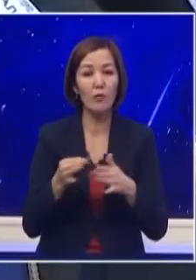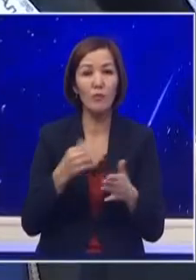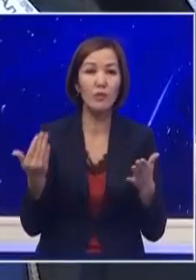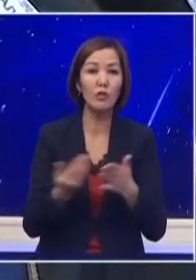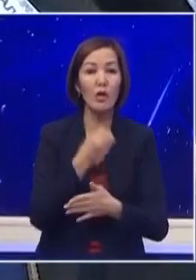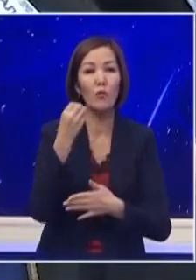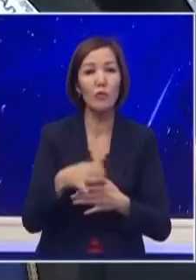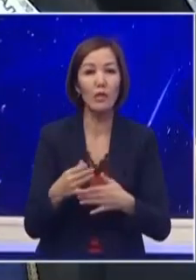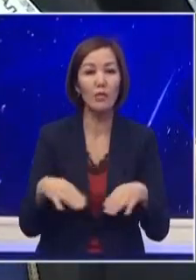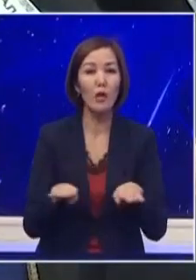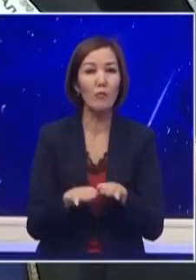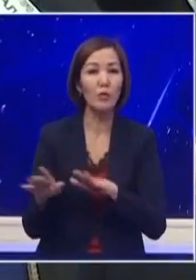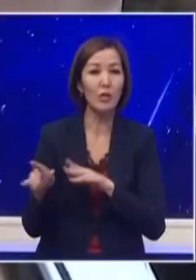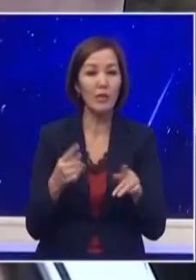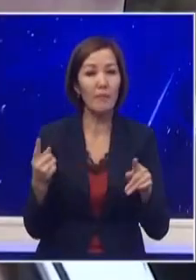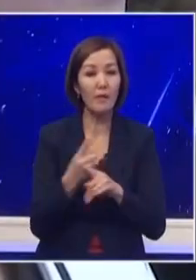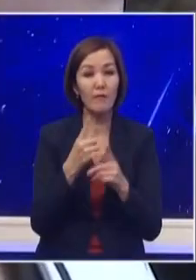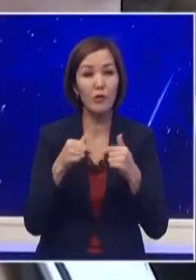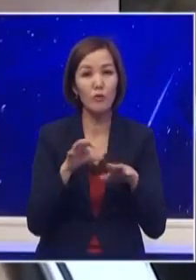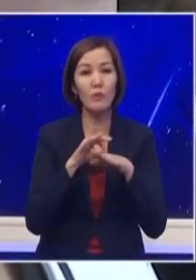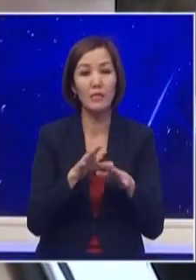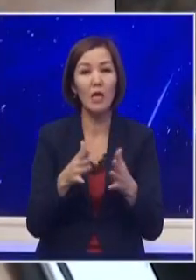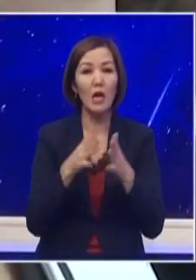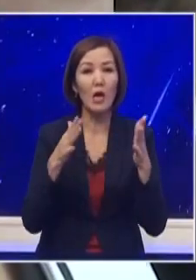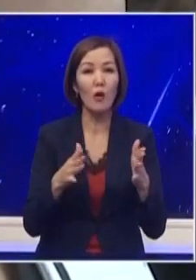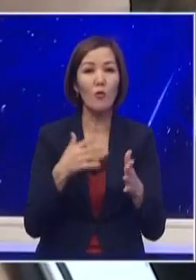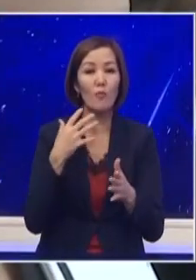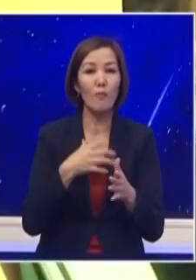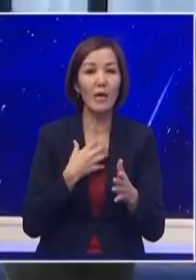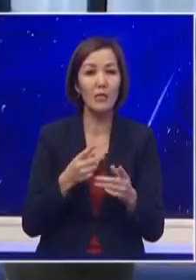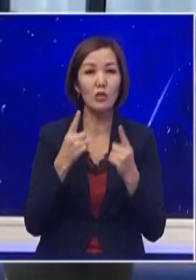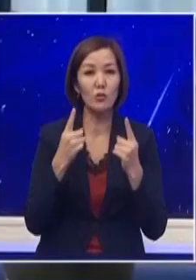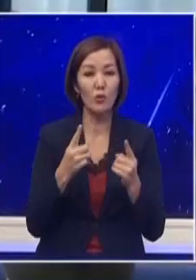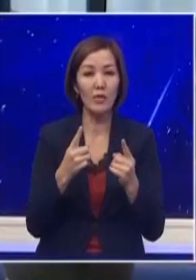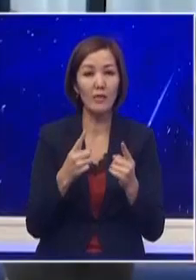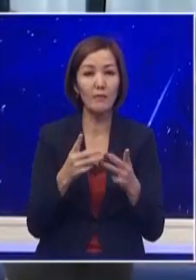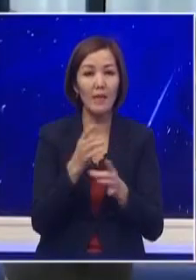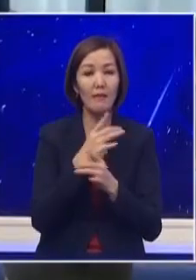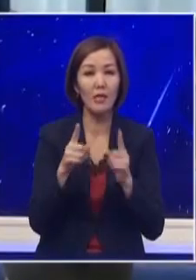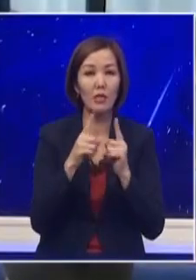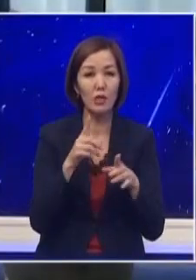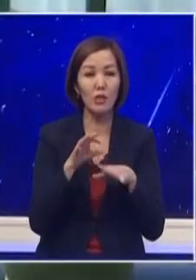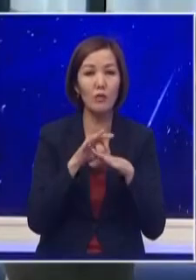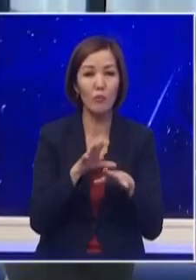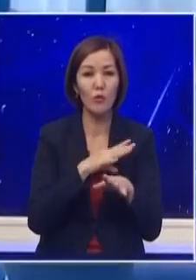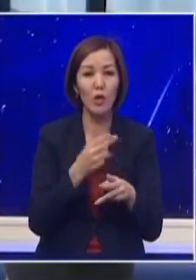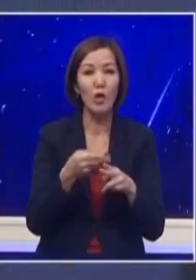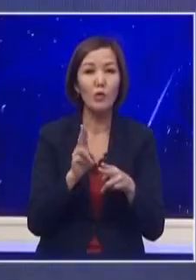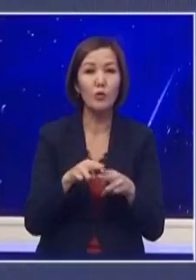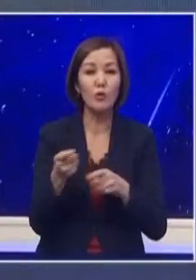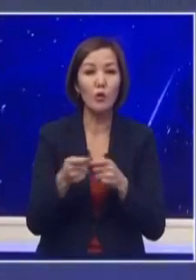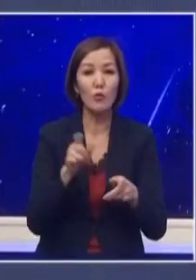жаңа орталығында мұндай шара алғаш рет ұйымдастырылған. Ауқымы кең, мән маңызы жоғары деп саналатын салтанатты жиын бұл. Сондықтан да өңір